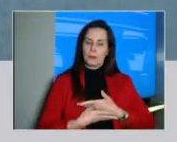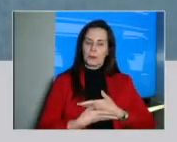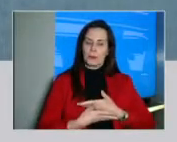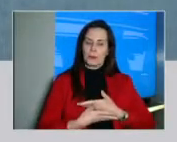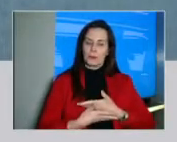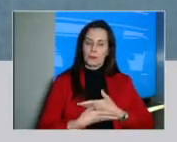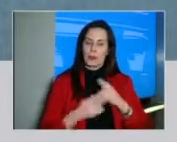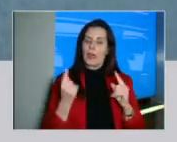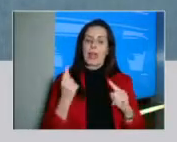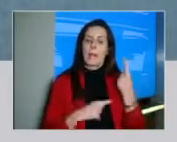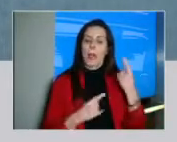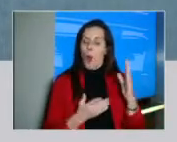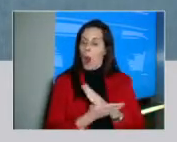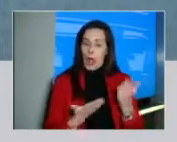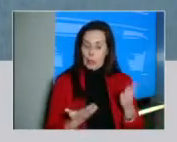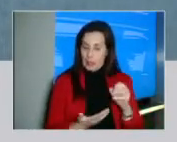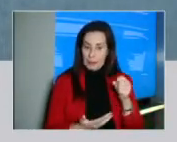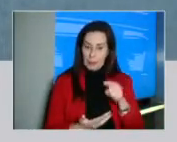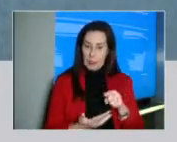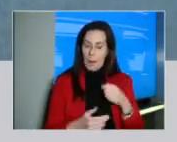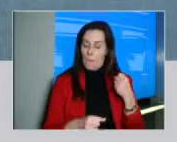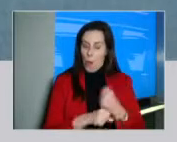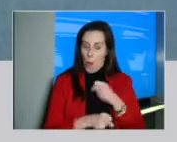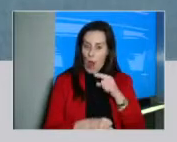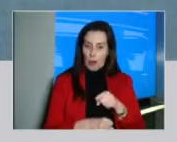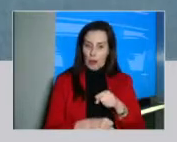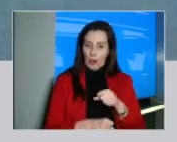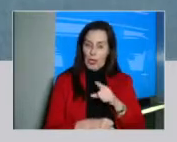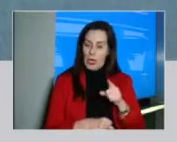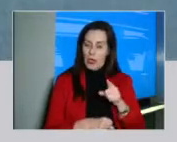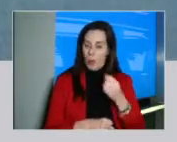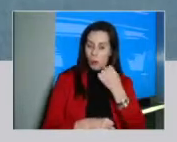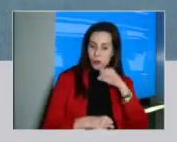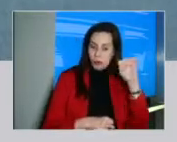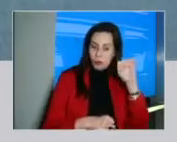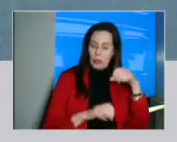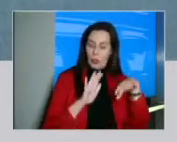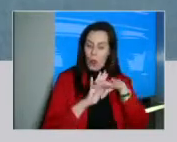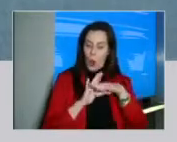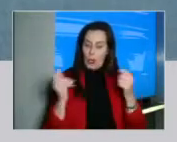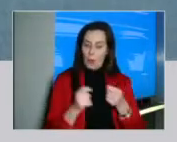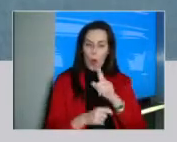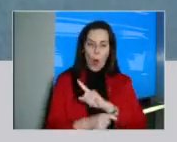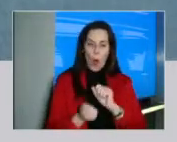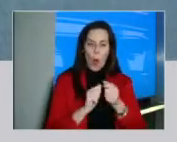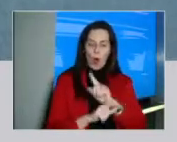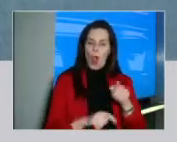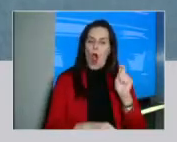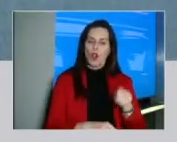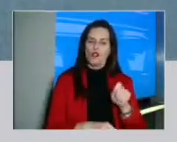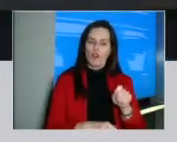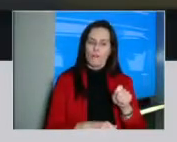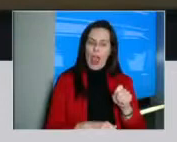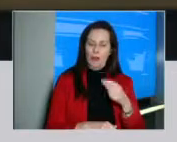את המקור בעצם להחליט, האם פעולה מסוימת היא עוברת על חוק תעמולת הבחירות או לא? אז השופט מפרש את